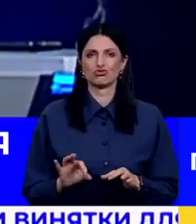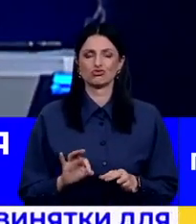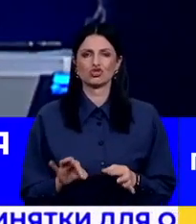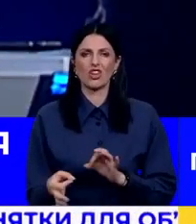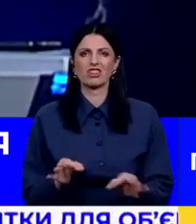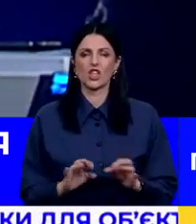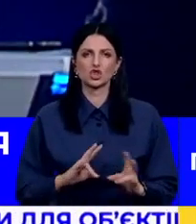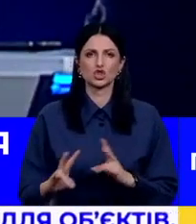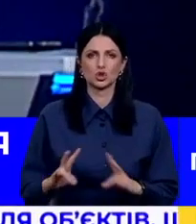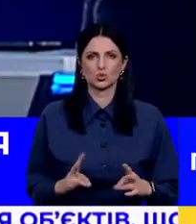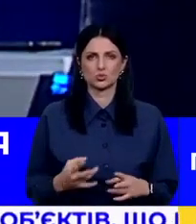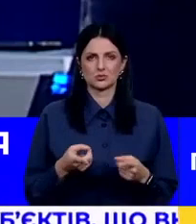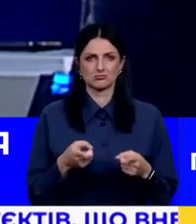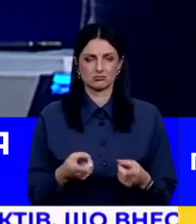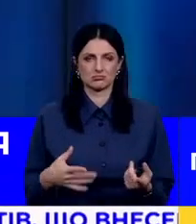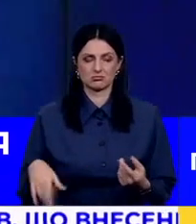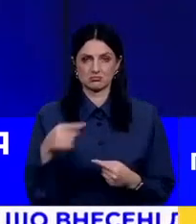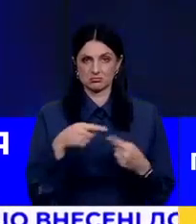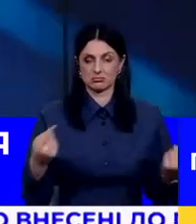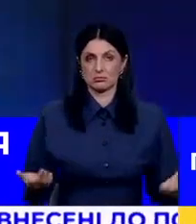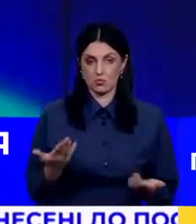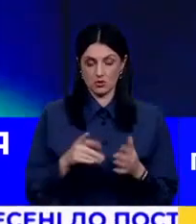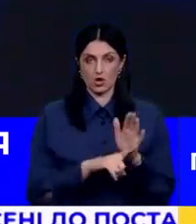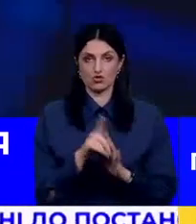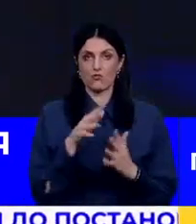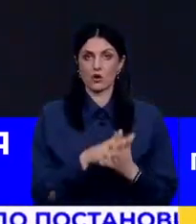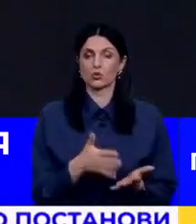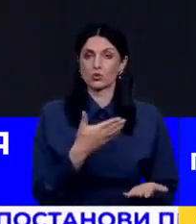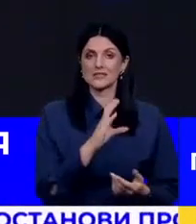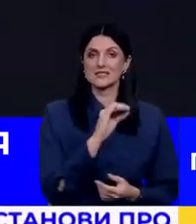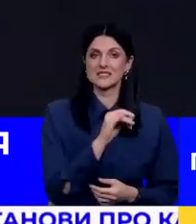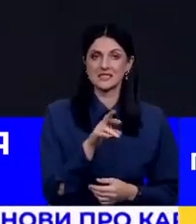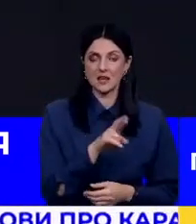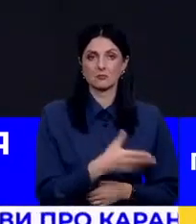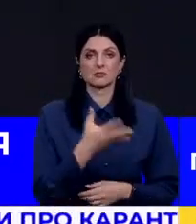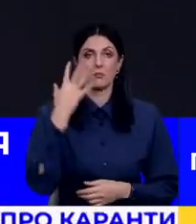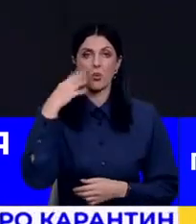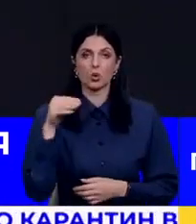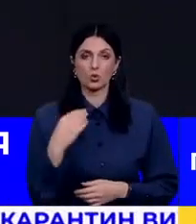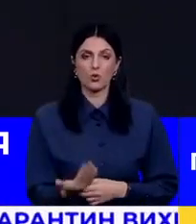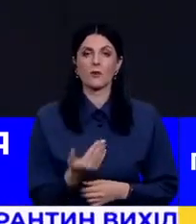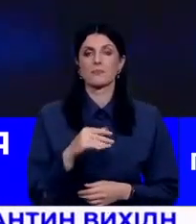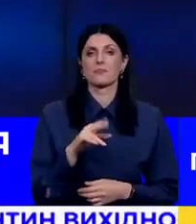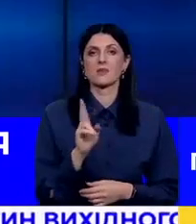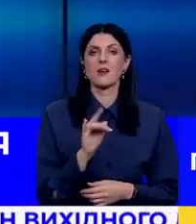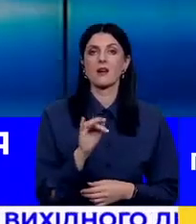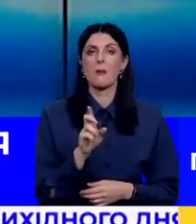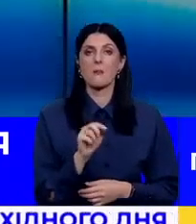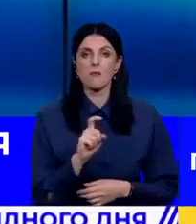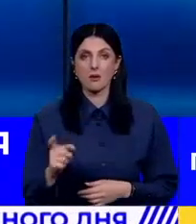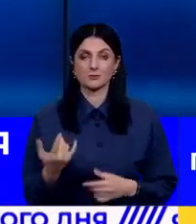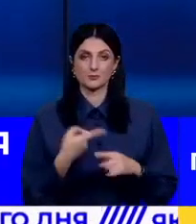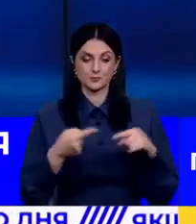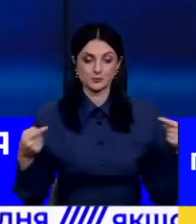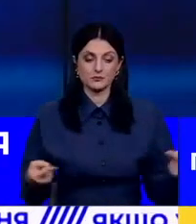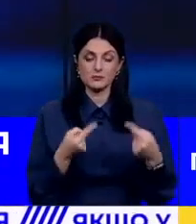тогда мы тут начнем войну. Вот вам Сирия. Вот вам Молдова, вот вам сегодня Карабах, и сегодня вот этот вот конфликт, мы